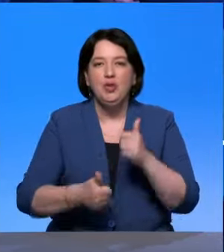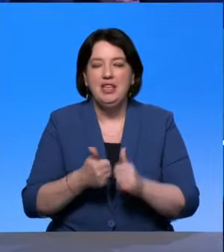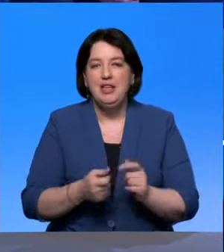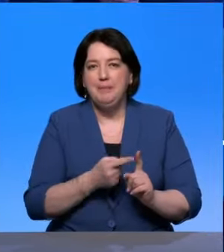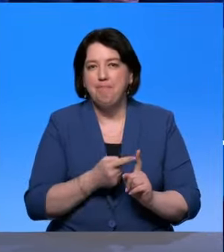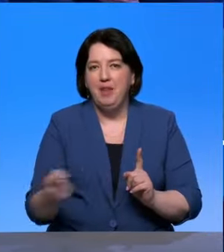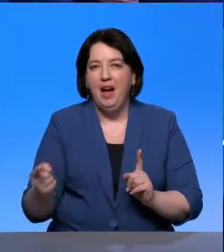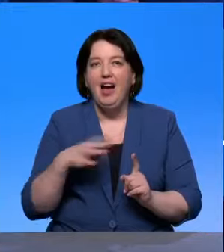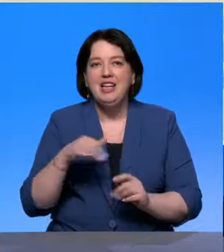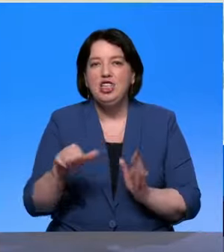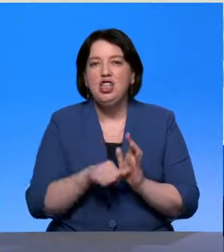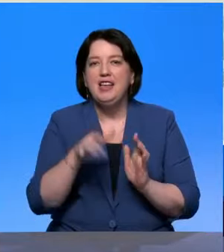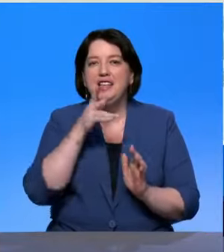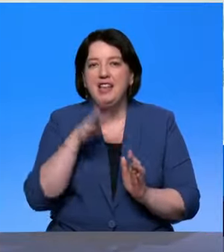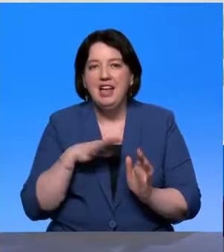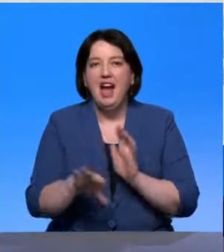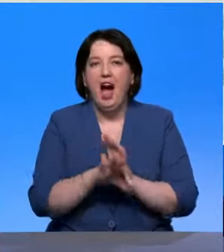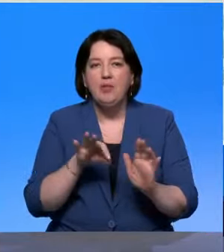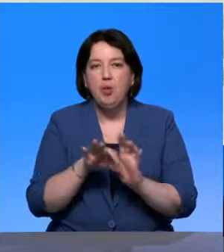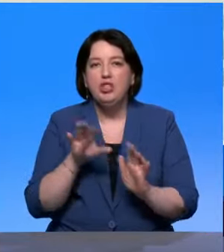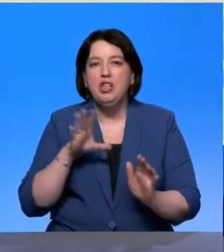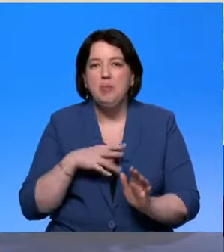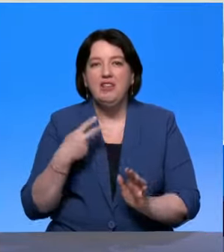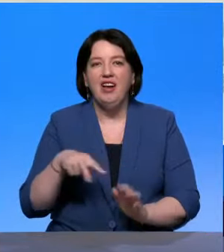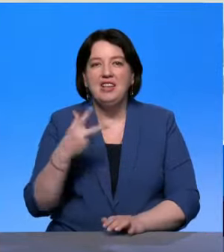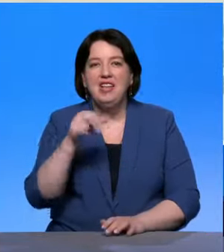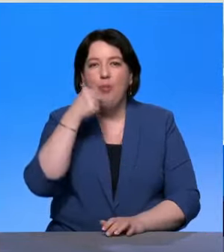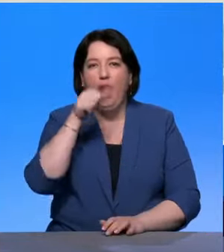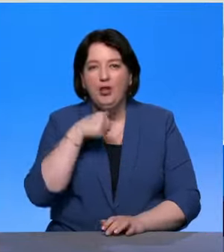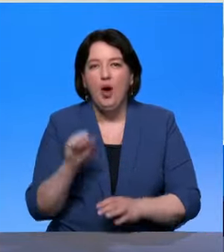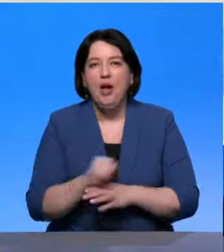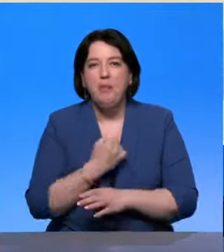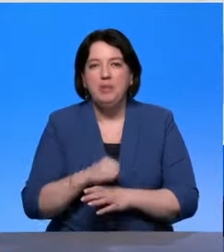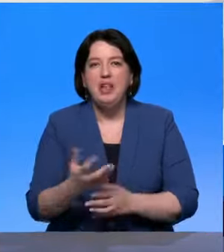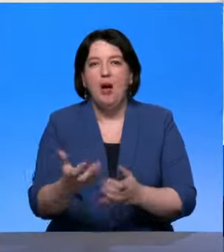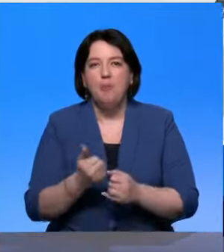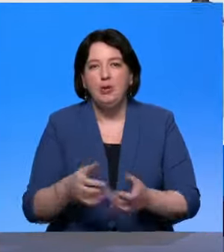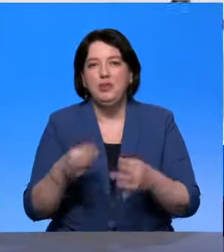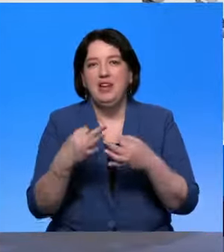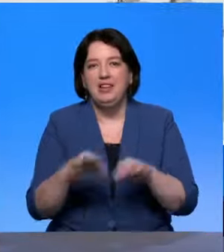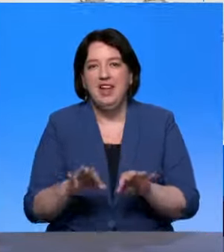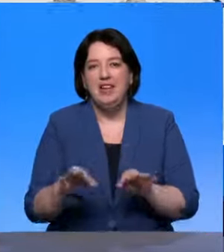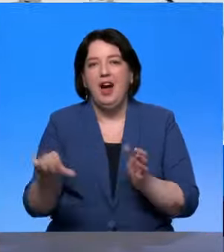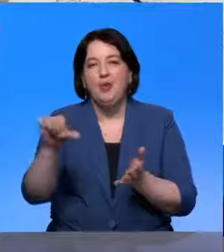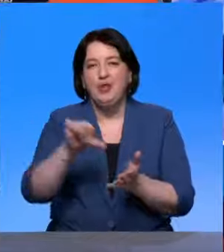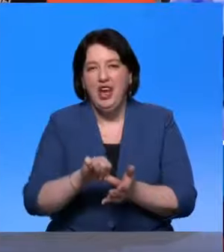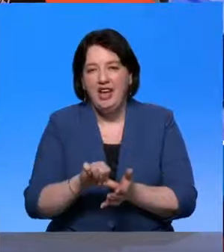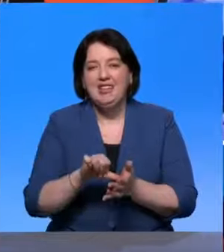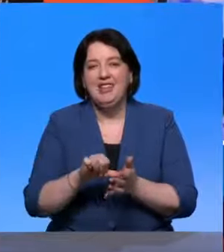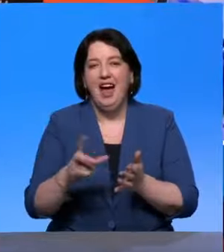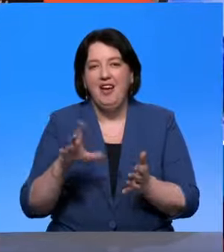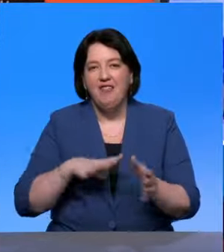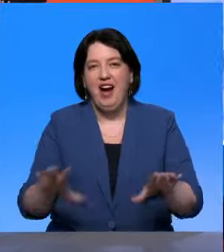Отборочные соревнования провели в 2023 году. Их победители получили путевку в Казань на «Игры будущего» уже в этом